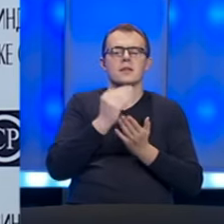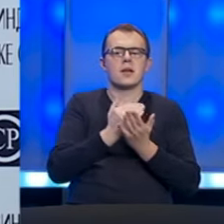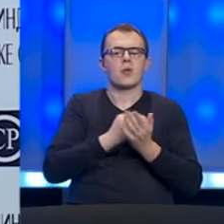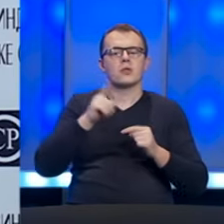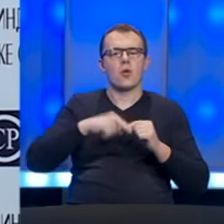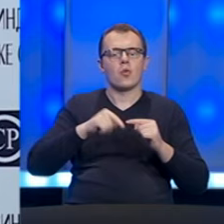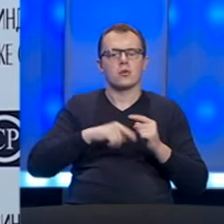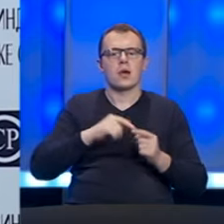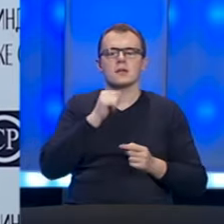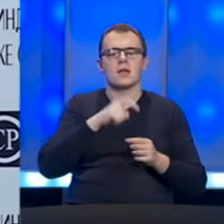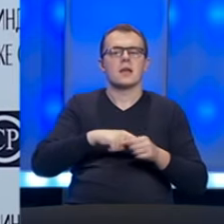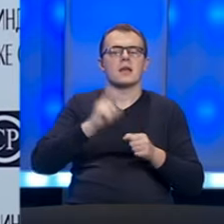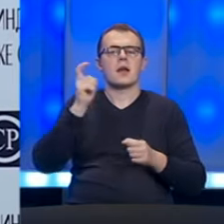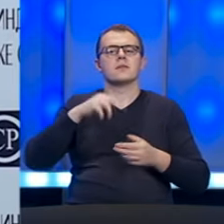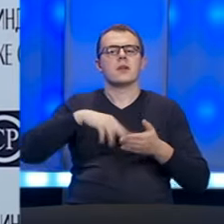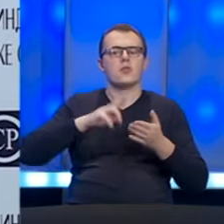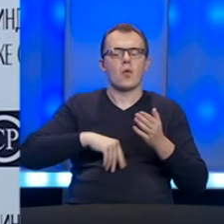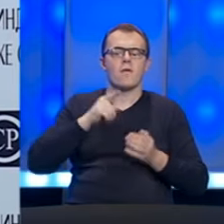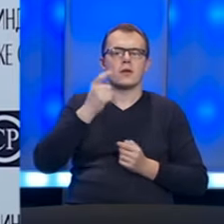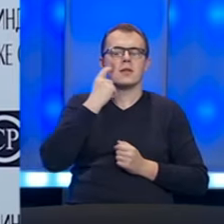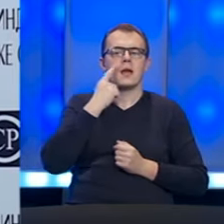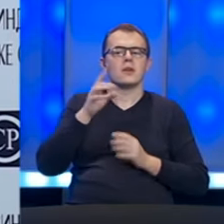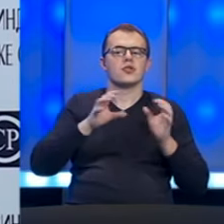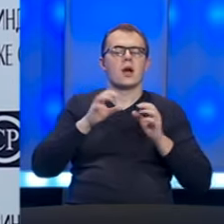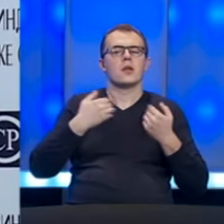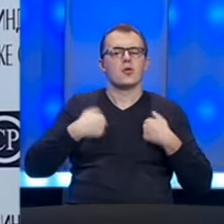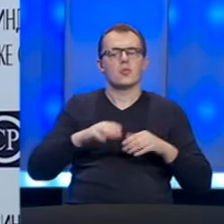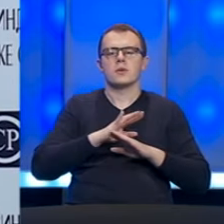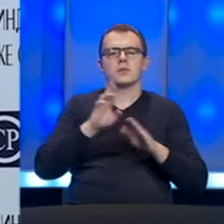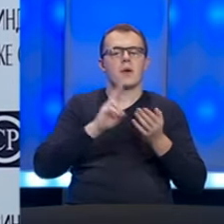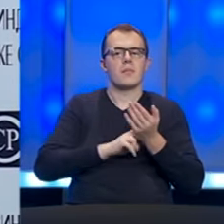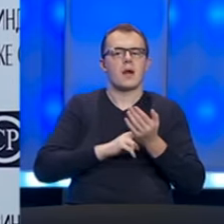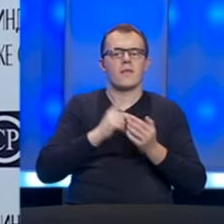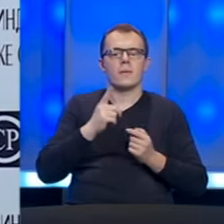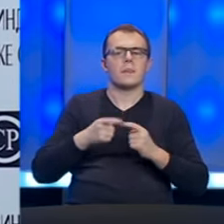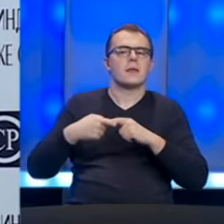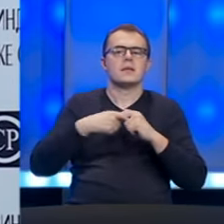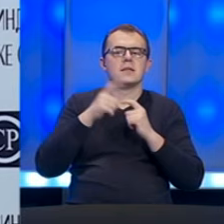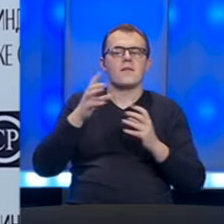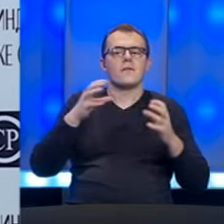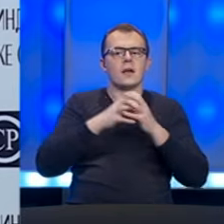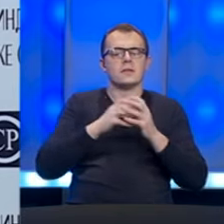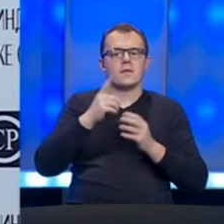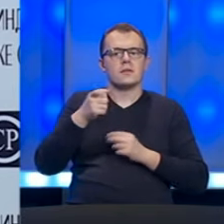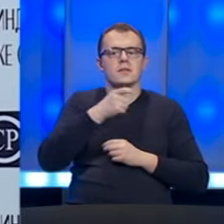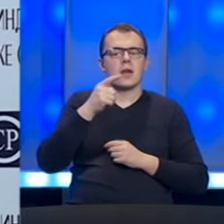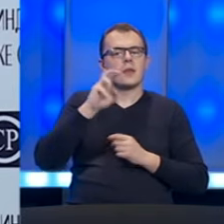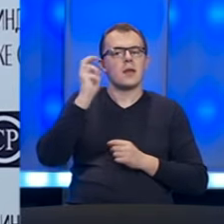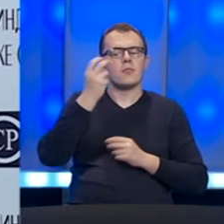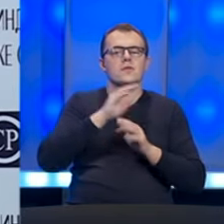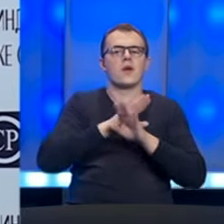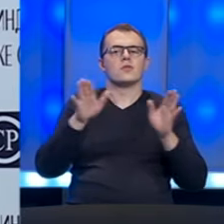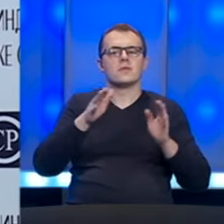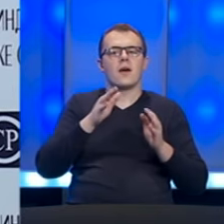ugovora o radu sporazumno i na taj način radnik gubi sva prava. Savez sindikata je pozvao i otvorio sva